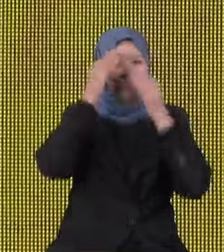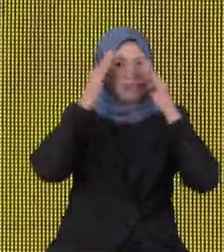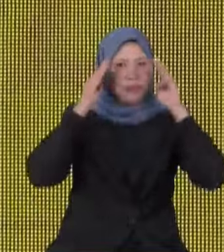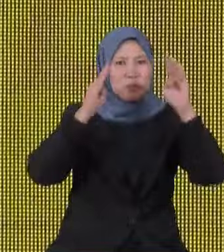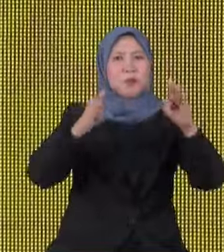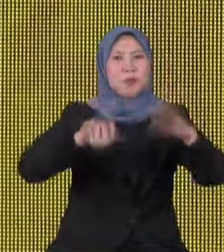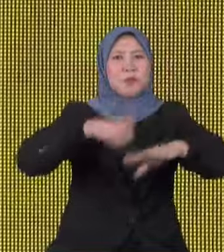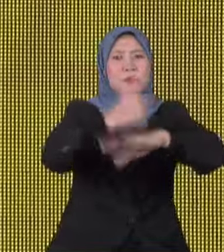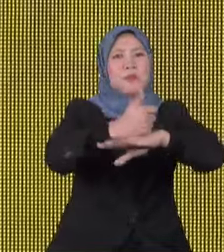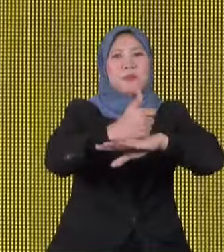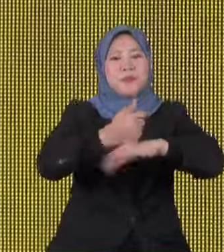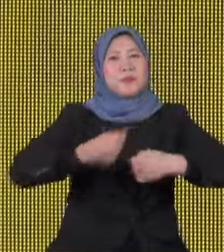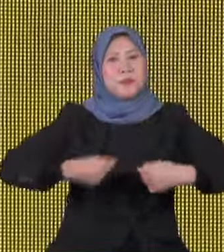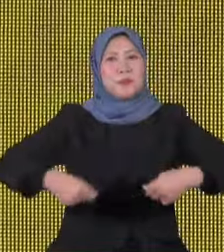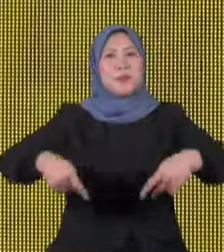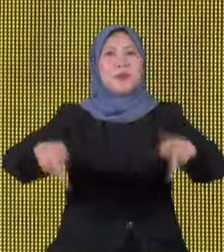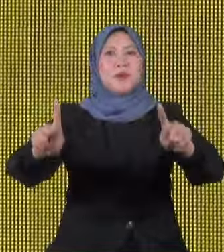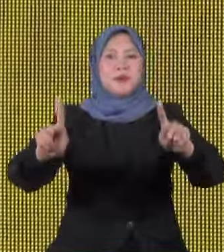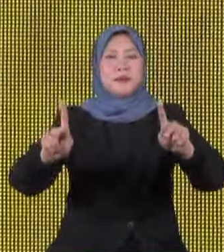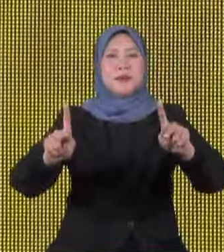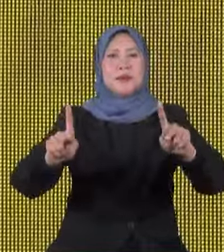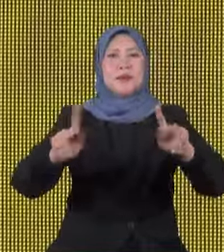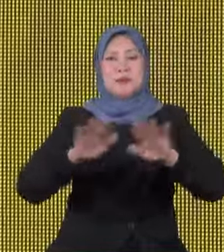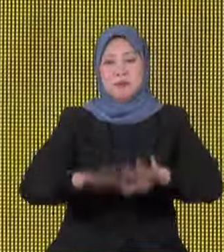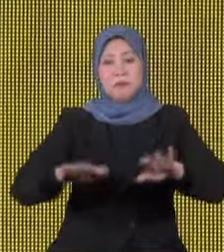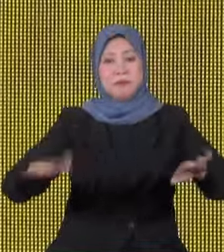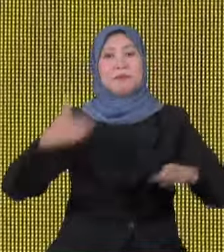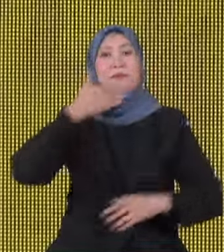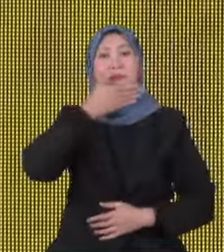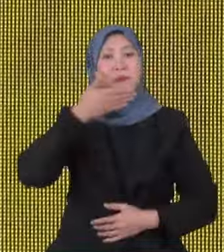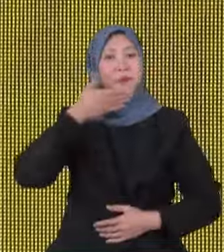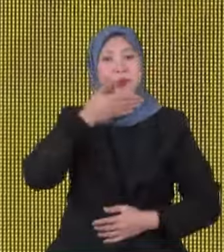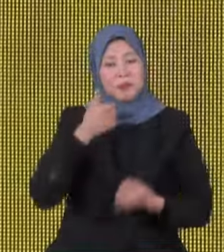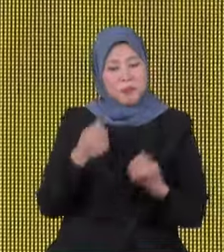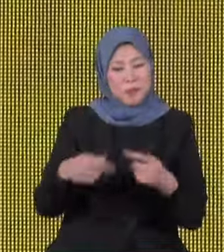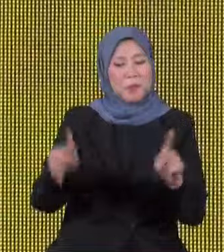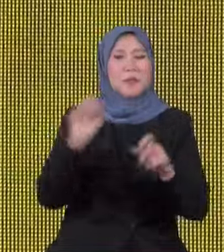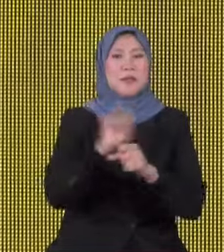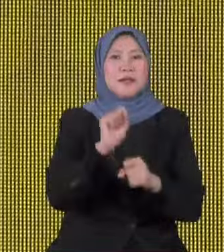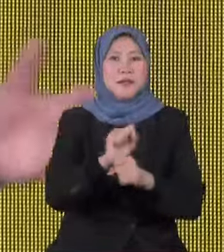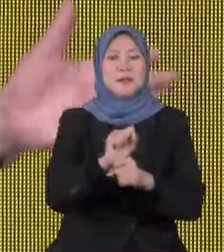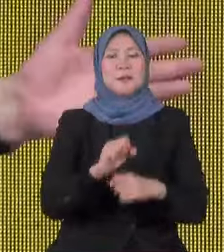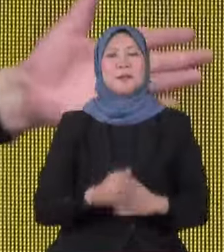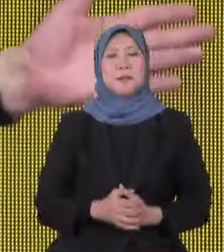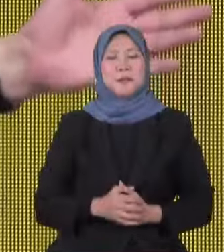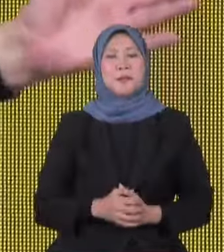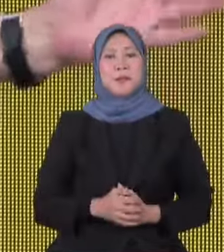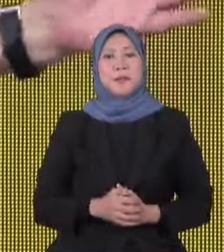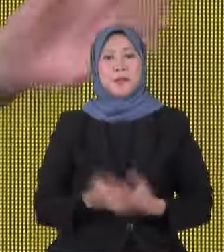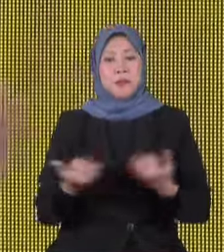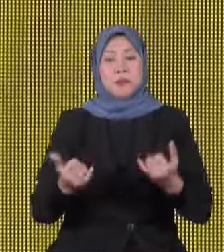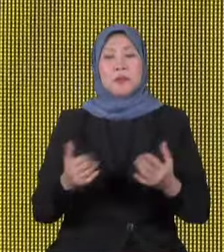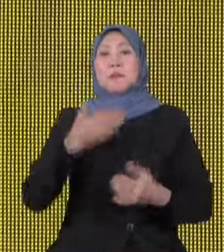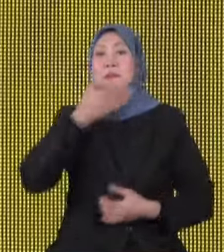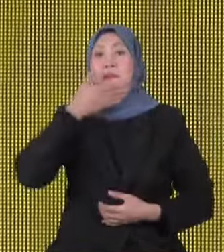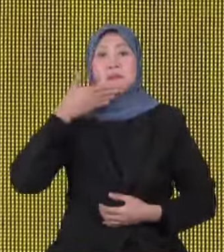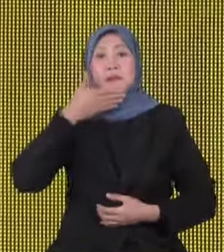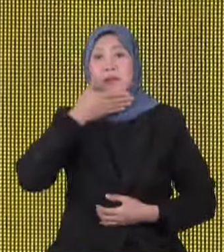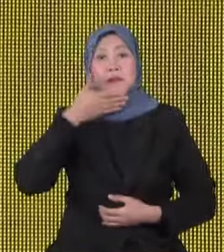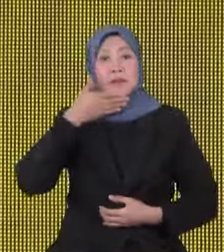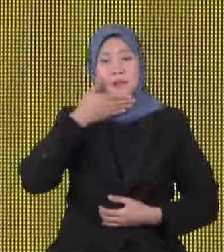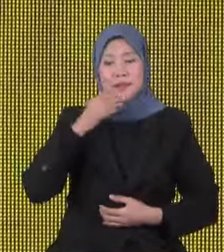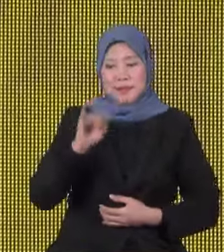Untuk peluang bertambah anak-anak muda kita bekerja. Jadi anak-anak muda dalam lapangan belia, Saudara Muhammad